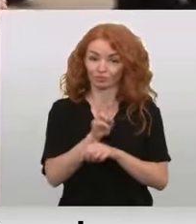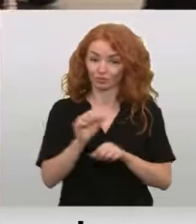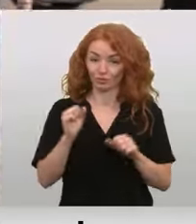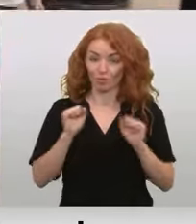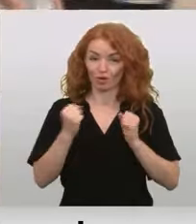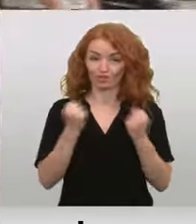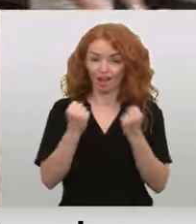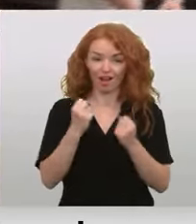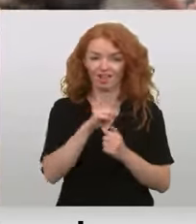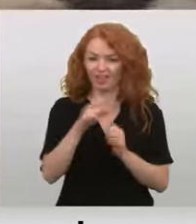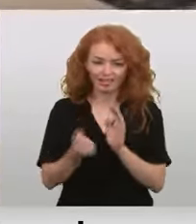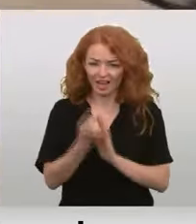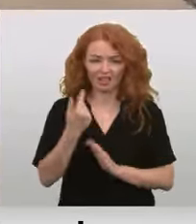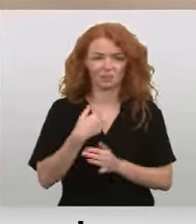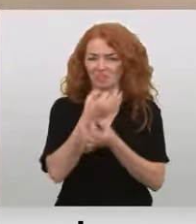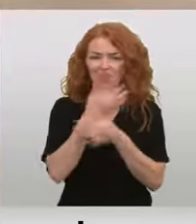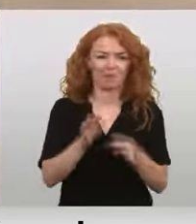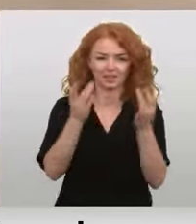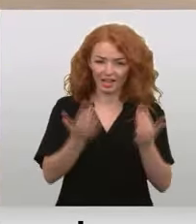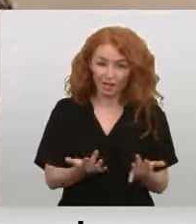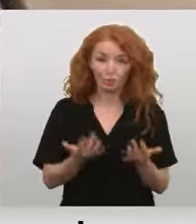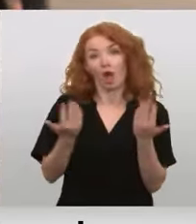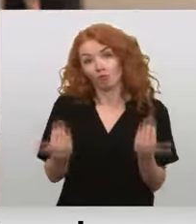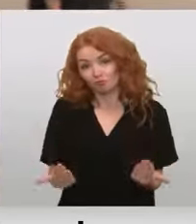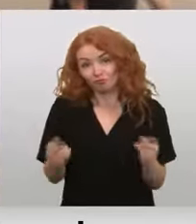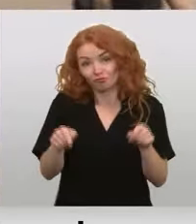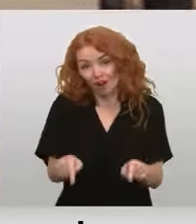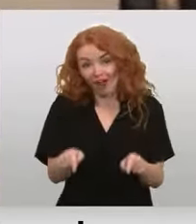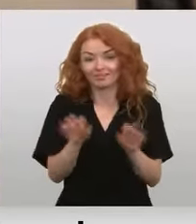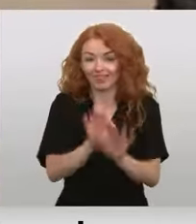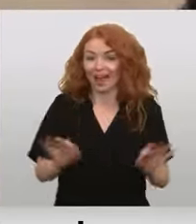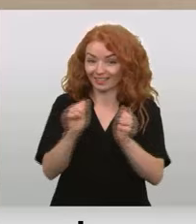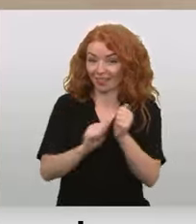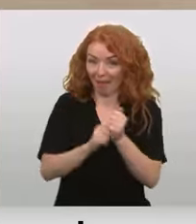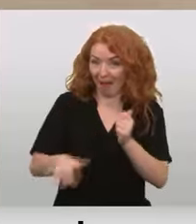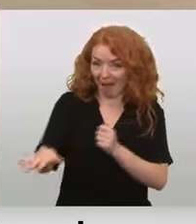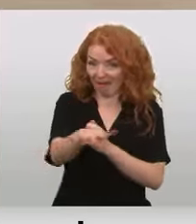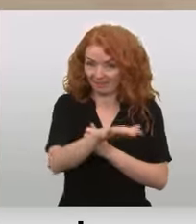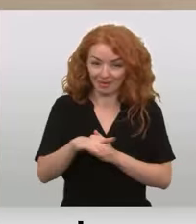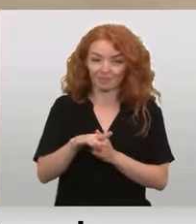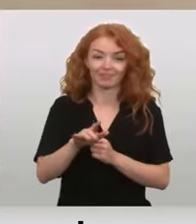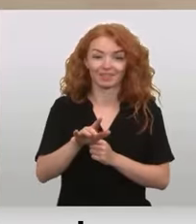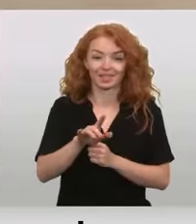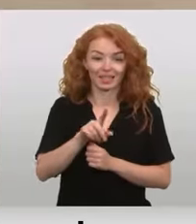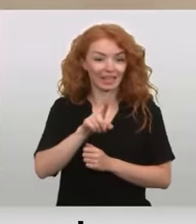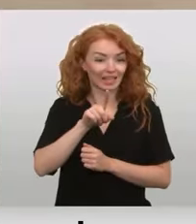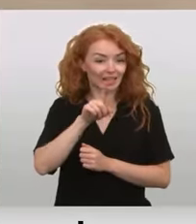nekas nesanāca, man nepatika rezultāti. Un šeit arī smuka daba. Jaunie